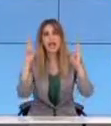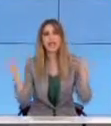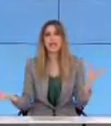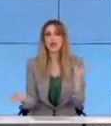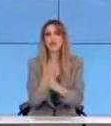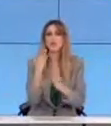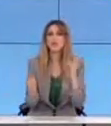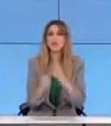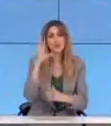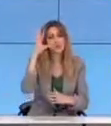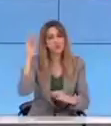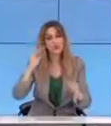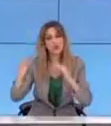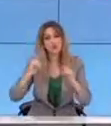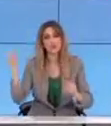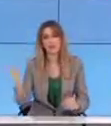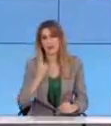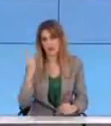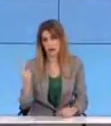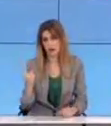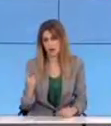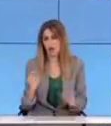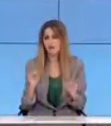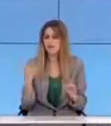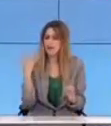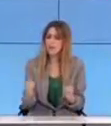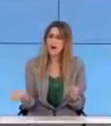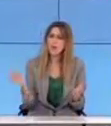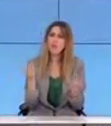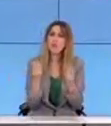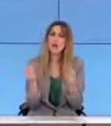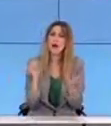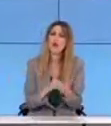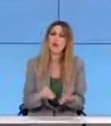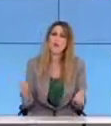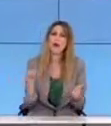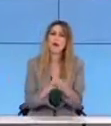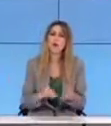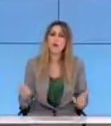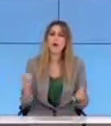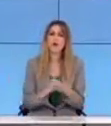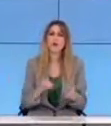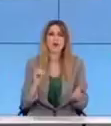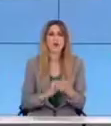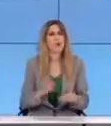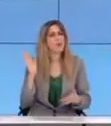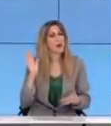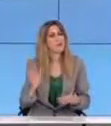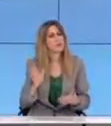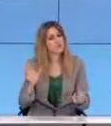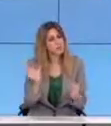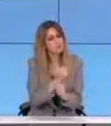υπάρχουν πολλά περισσότερα να κάνουμε και πολλές προκλήσεις που έχουμε να αντιμετωπίσουμε. Όλα, ωστόσο, περνούν μέσα από